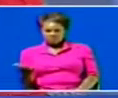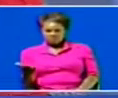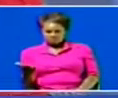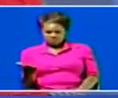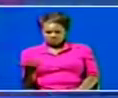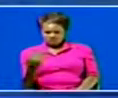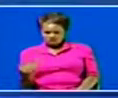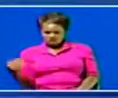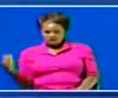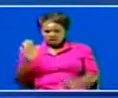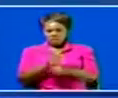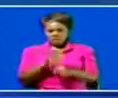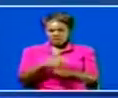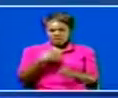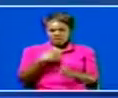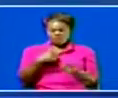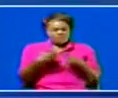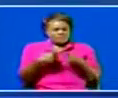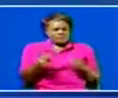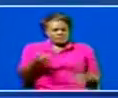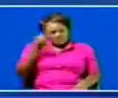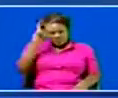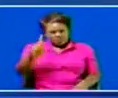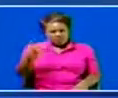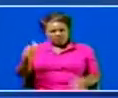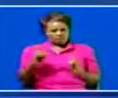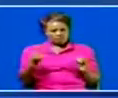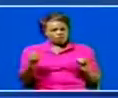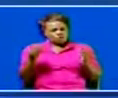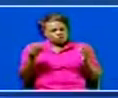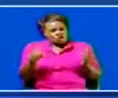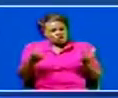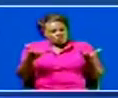wamejifungua watoto kadhaa kwenye ile familia, lakini hawaelewani. Vipi